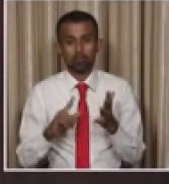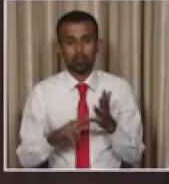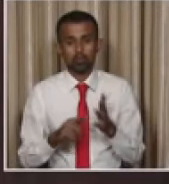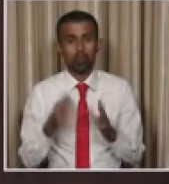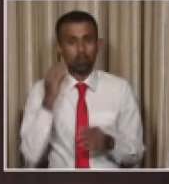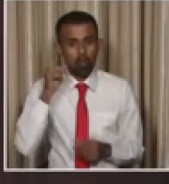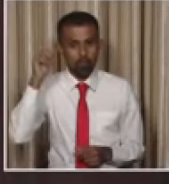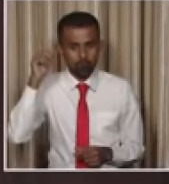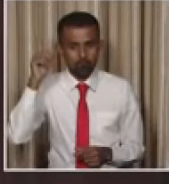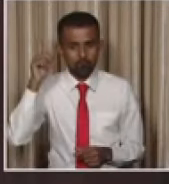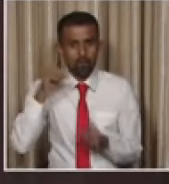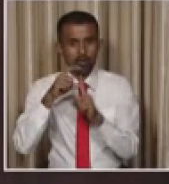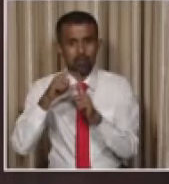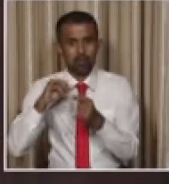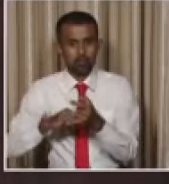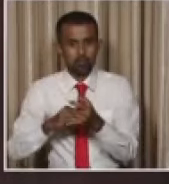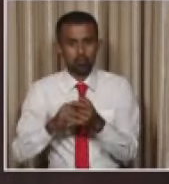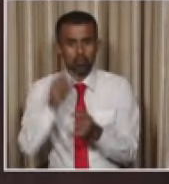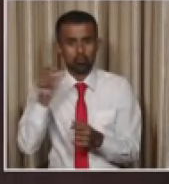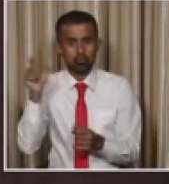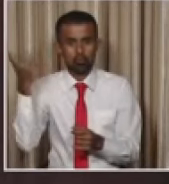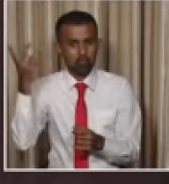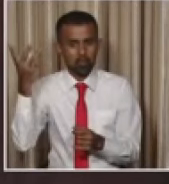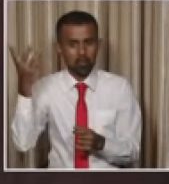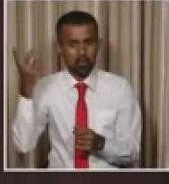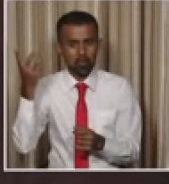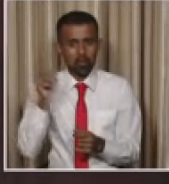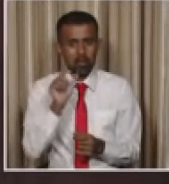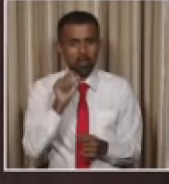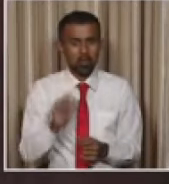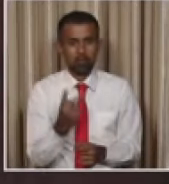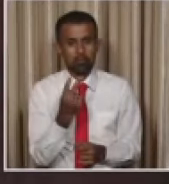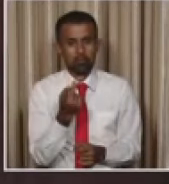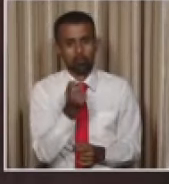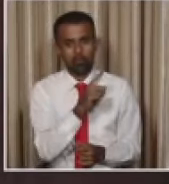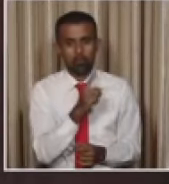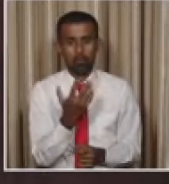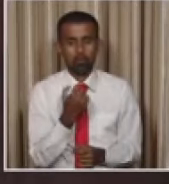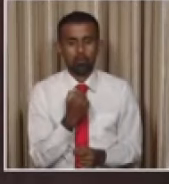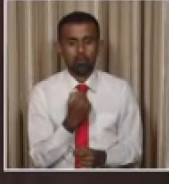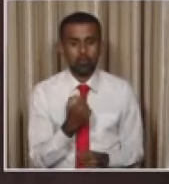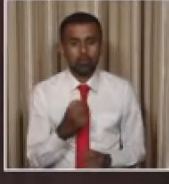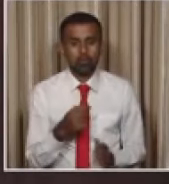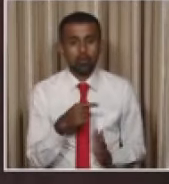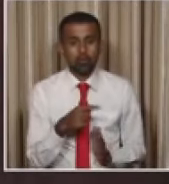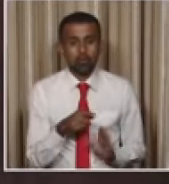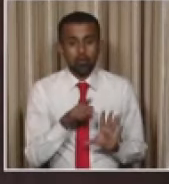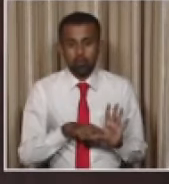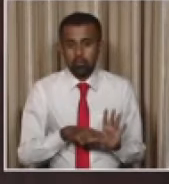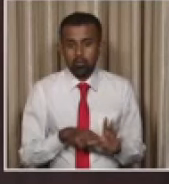ඒකේ ඩිලාන්සා සුරේෂ් කියලා කෙනෙක් ඉන්න විදියක් නැහැ නේ වෙන නම් දෙකක් තියෙන්න ඕනේ. හැබැයි මේ අය මේගොල්ලම ට්‍රේන්